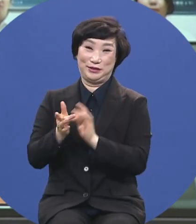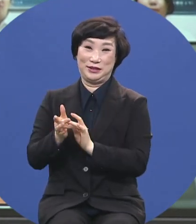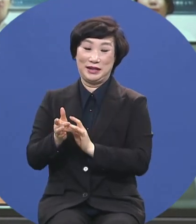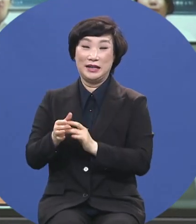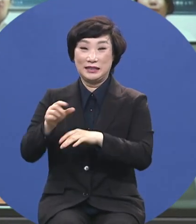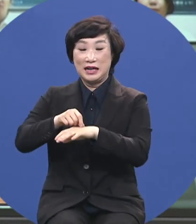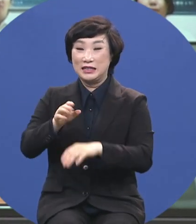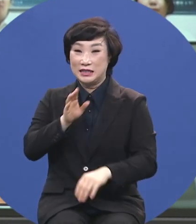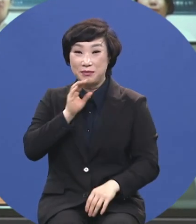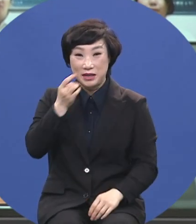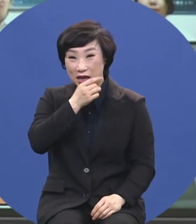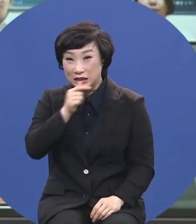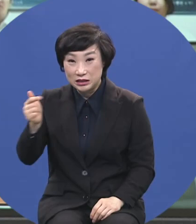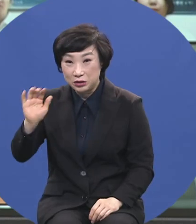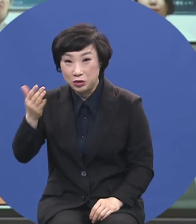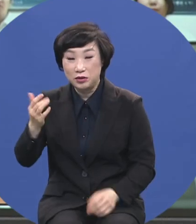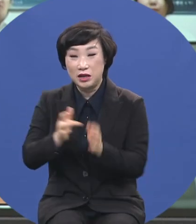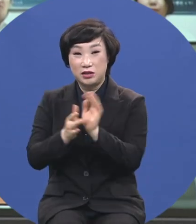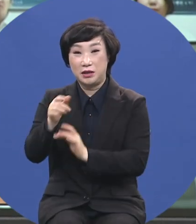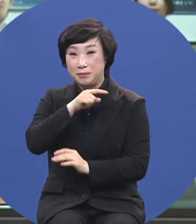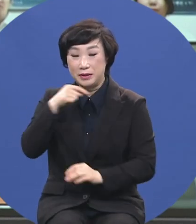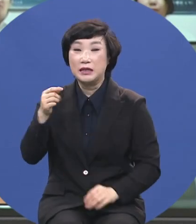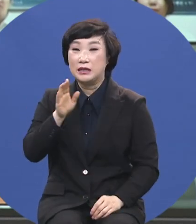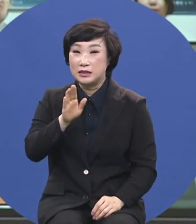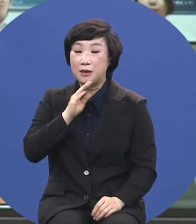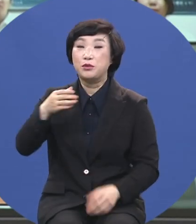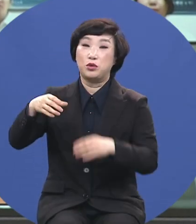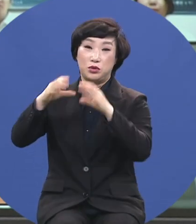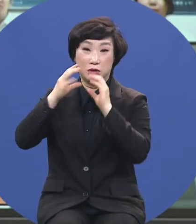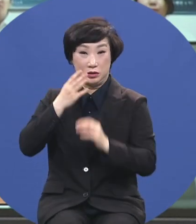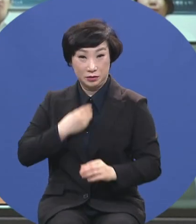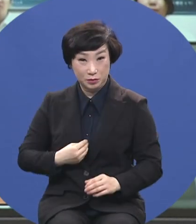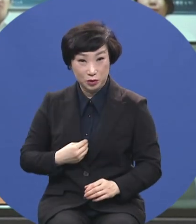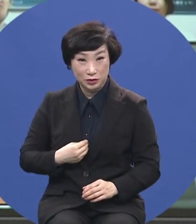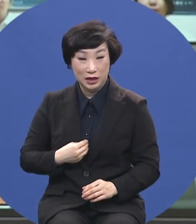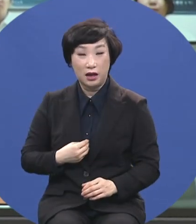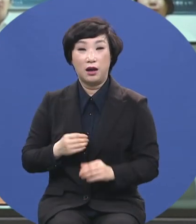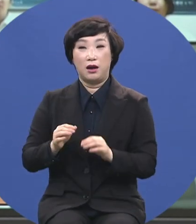참된 양식이요 내 피는 참된 음료로다.